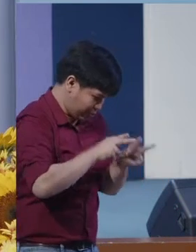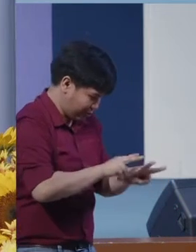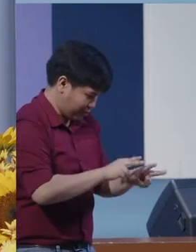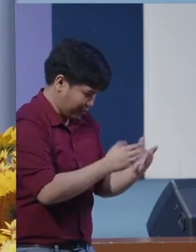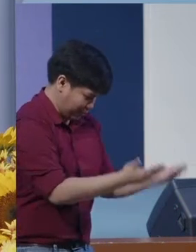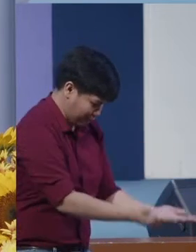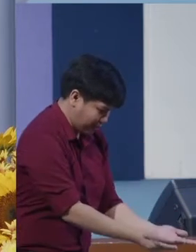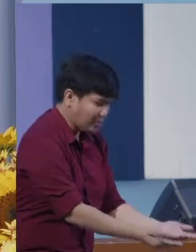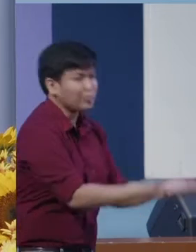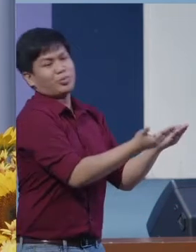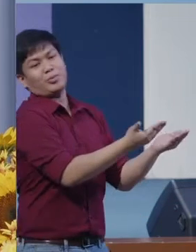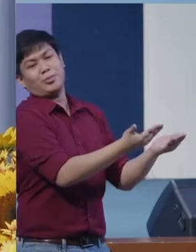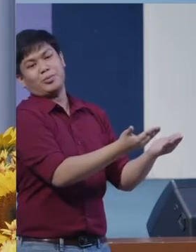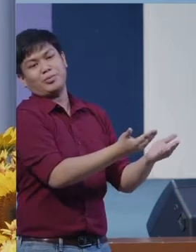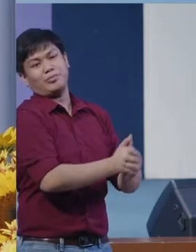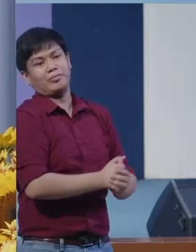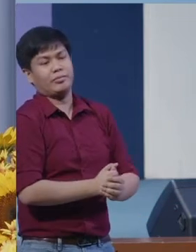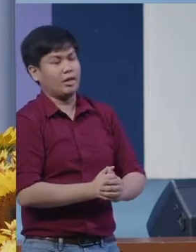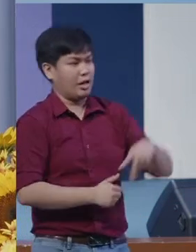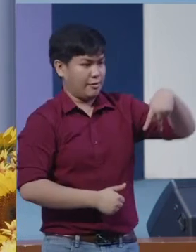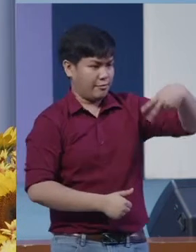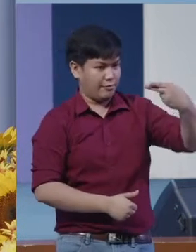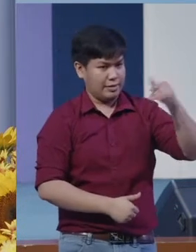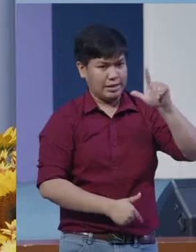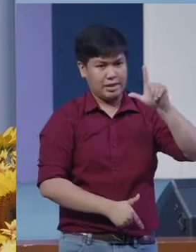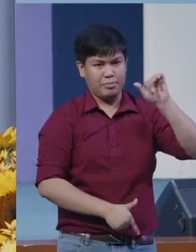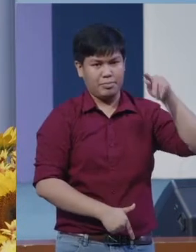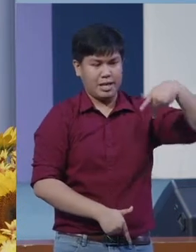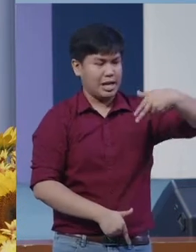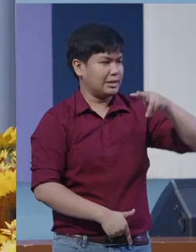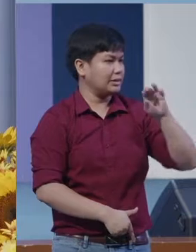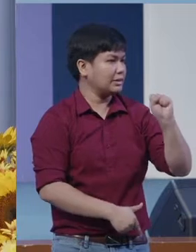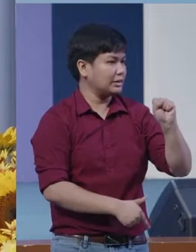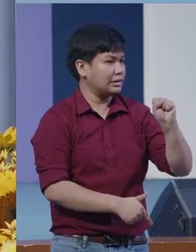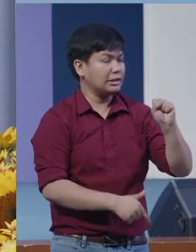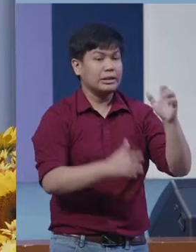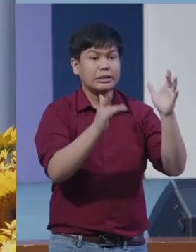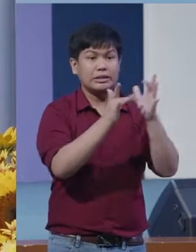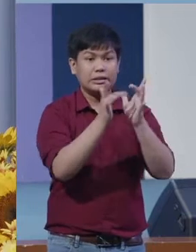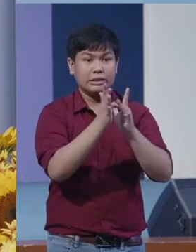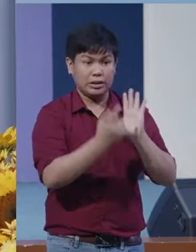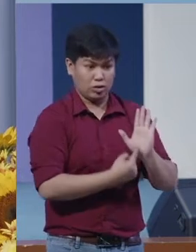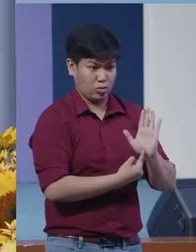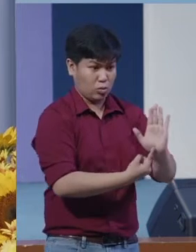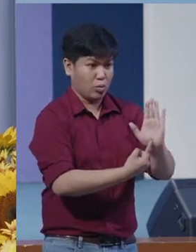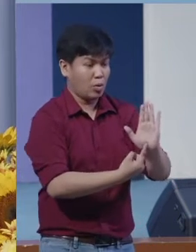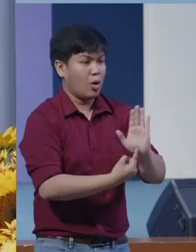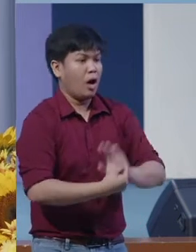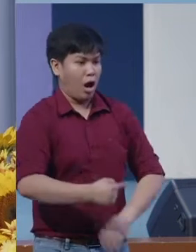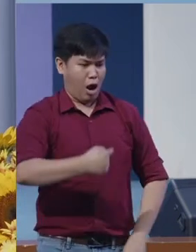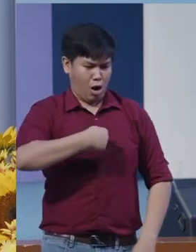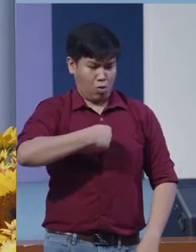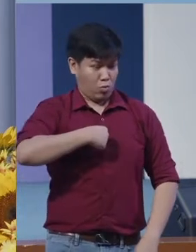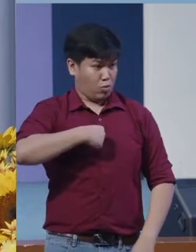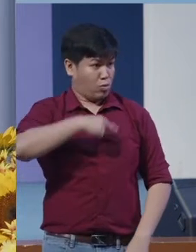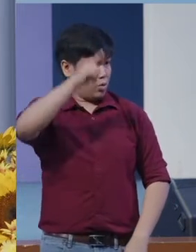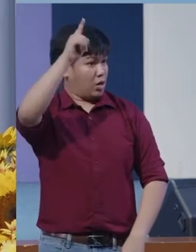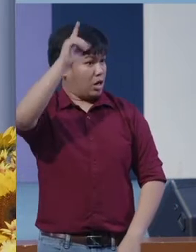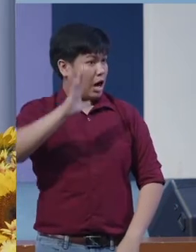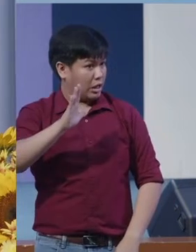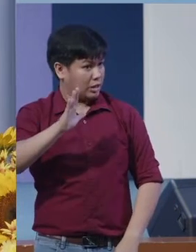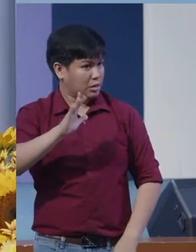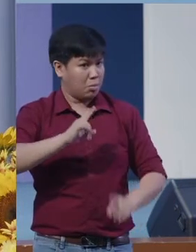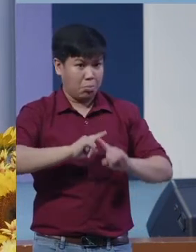Yan ang sabi ni Pablo rin sa Philippians 2. Ginawa niyang halimbawa ang ating Panginoong Zeus na kahit na siya ay Diyos, hindi pinanghawakan ng